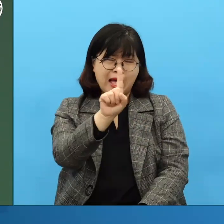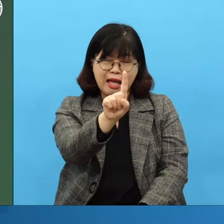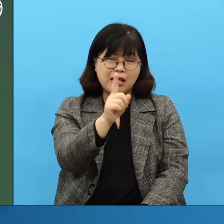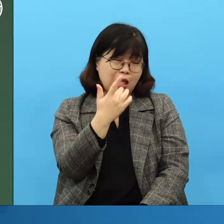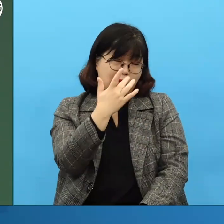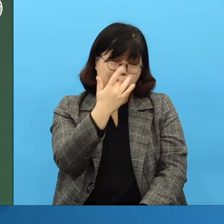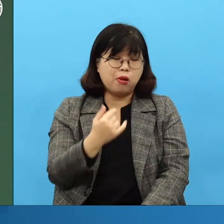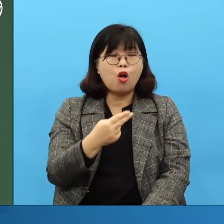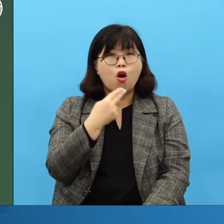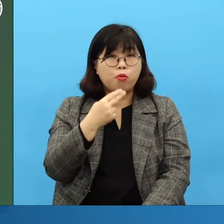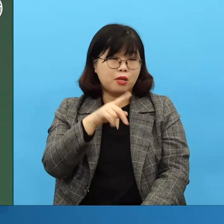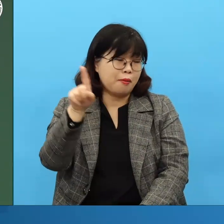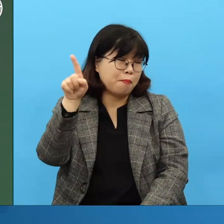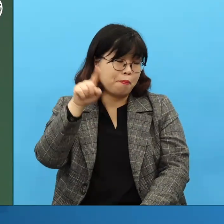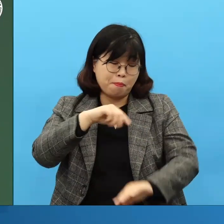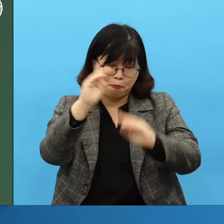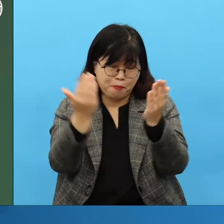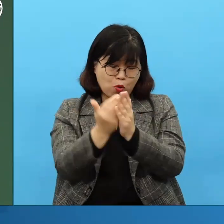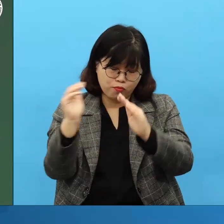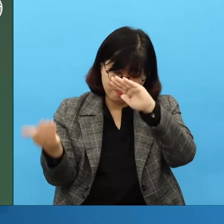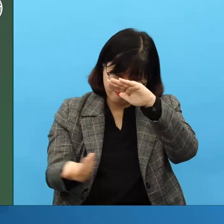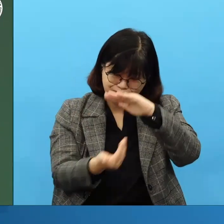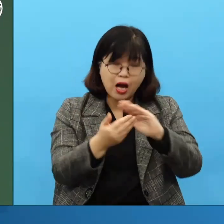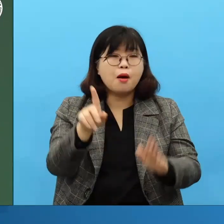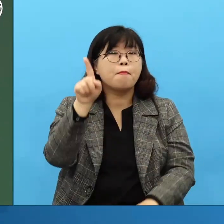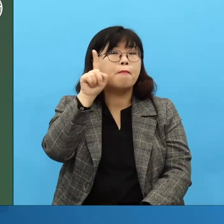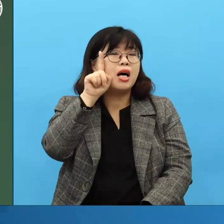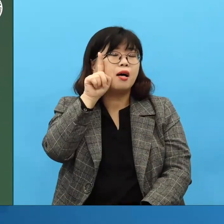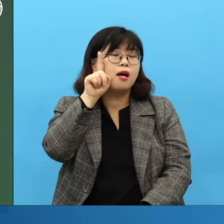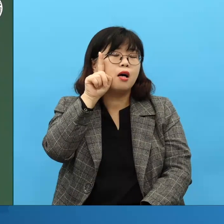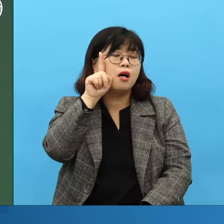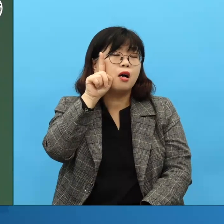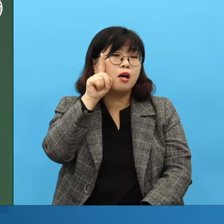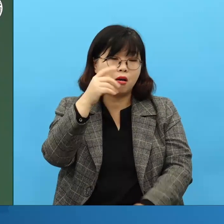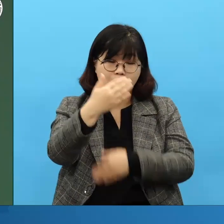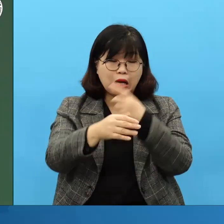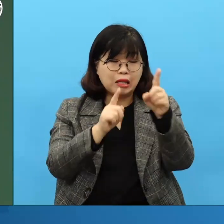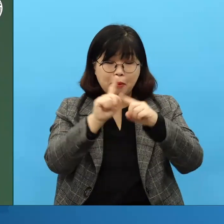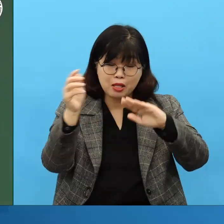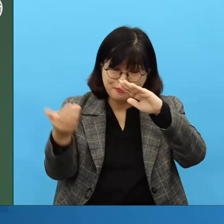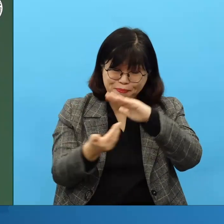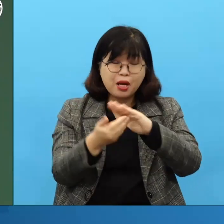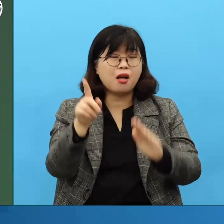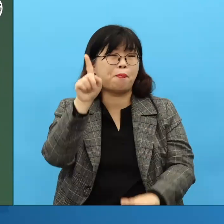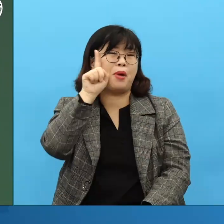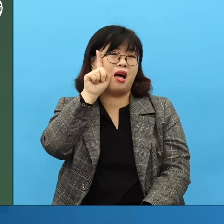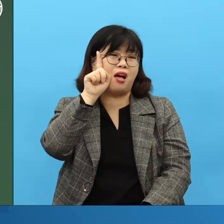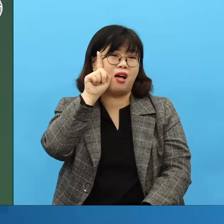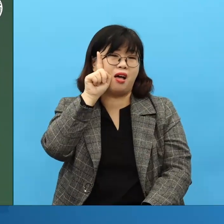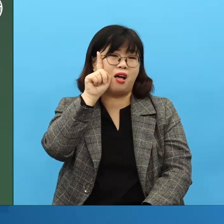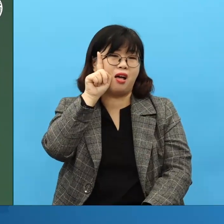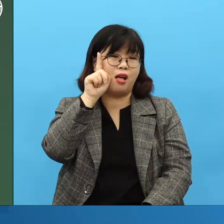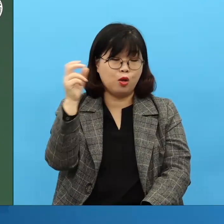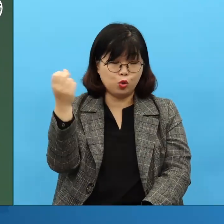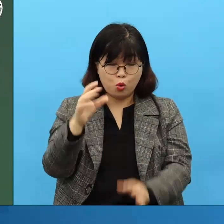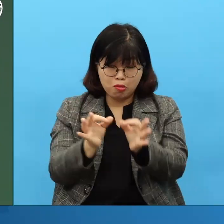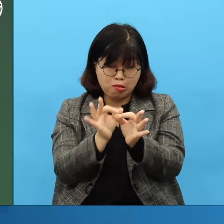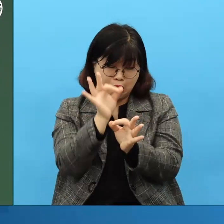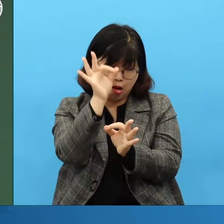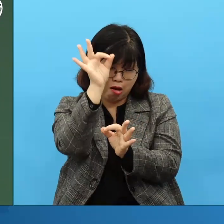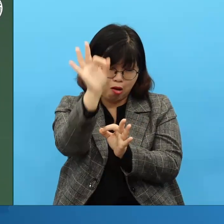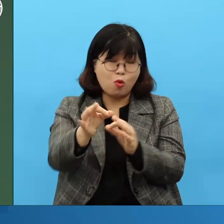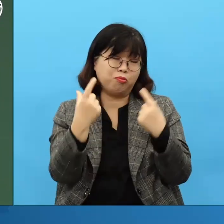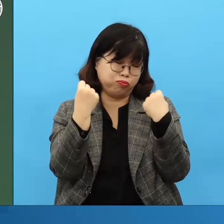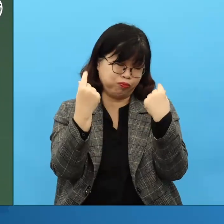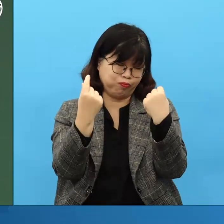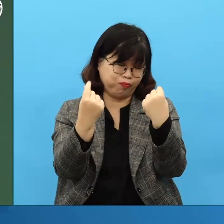not the least stroke will disappear. It will all be fulfilled completely. 또 위는 영원하다 그랬어요. And in Isaiah, it's eternal.